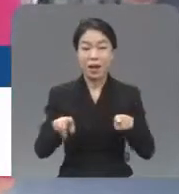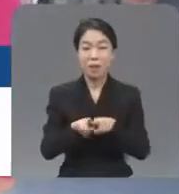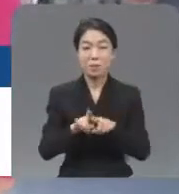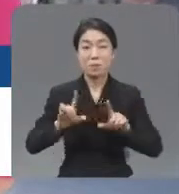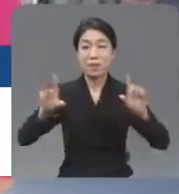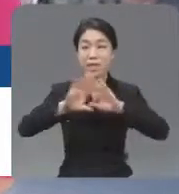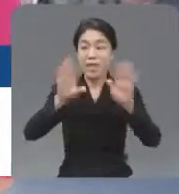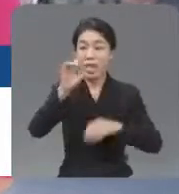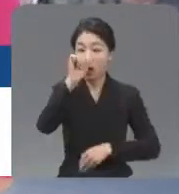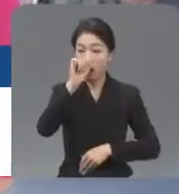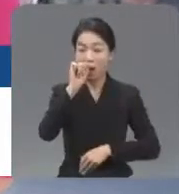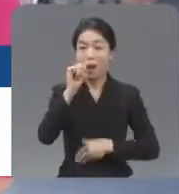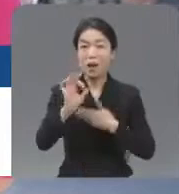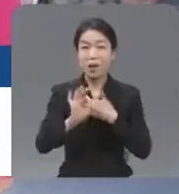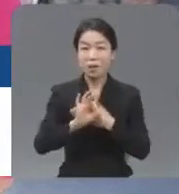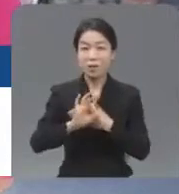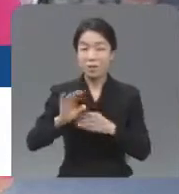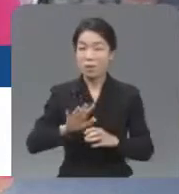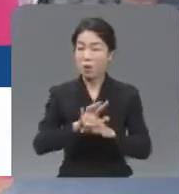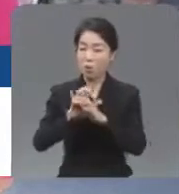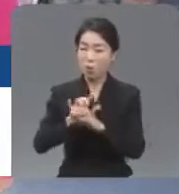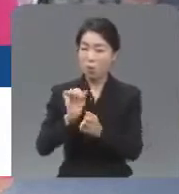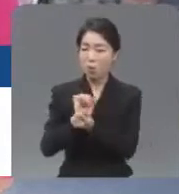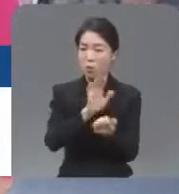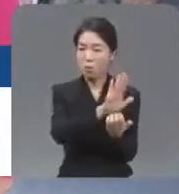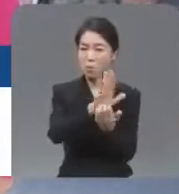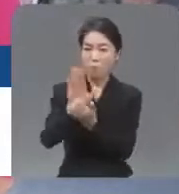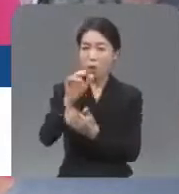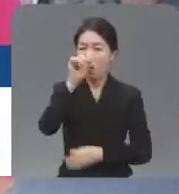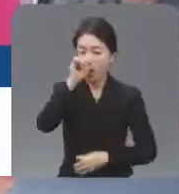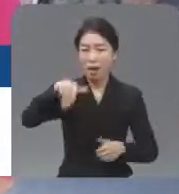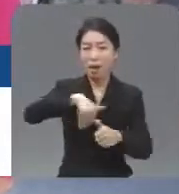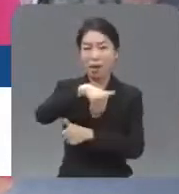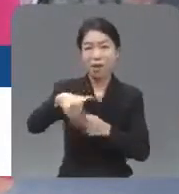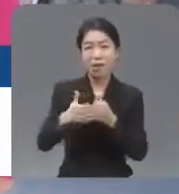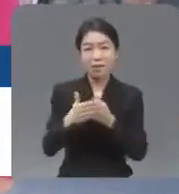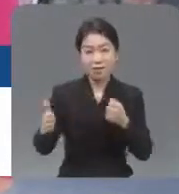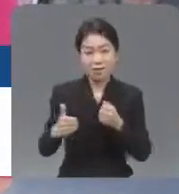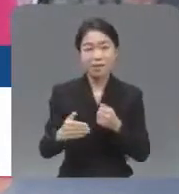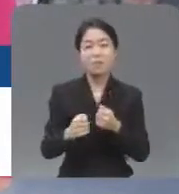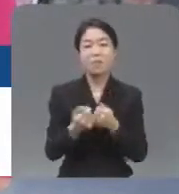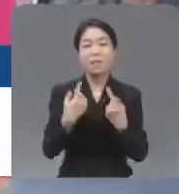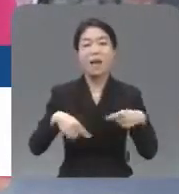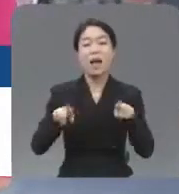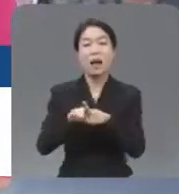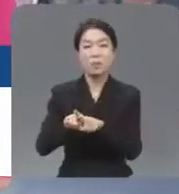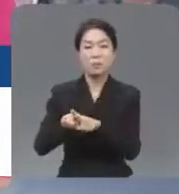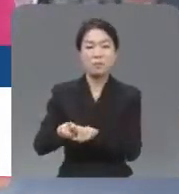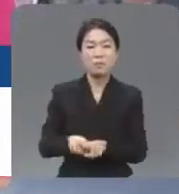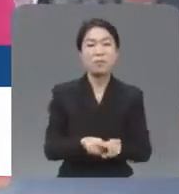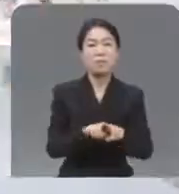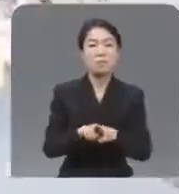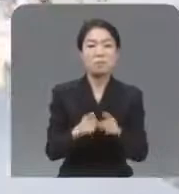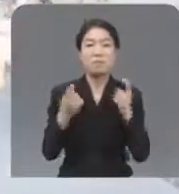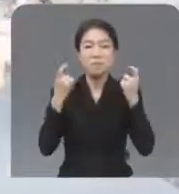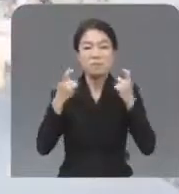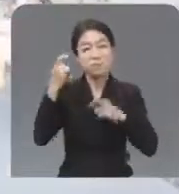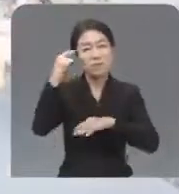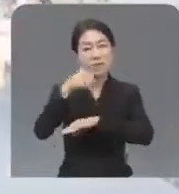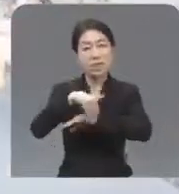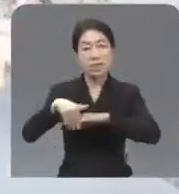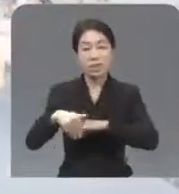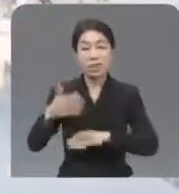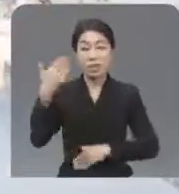하면은 조금 더 코로나가 많이 방역도 좋아지고 한 상황이어서 같이 나들이를 같이 많이 다니려고 하고 있습니다.